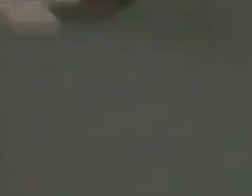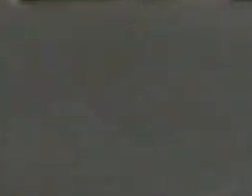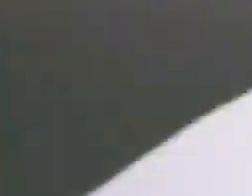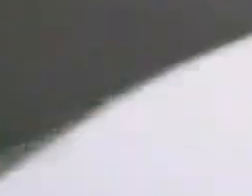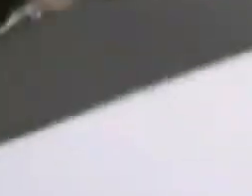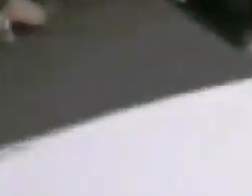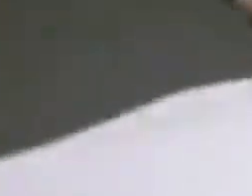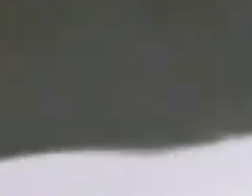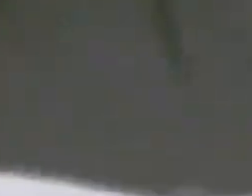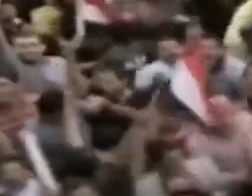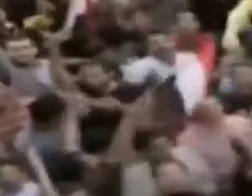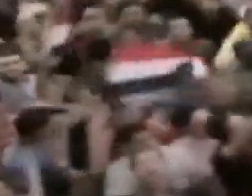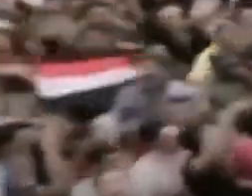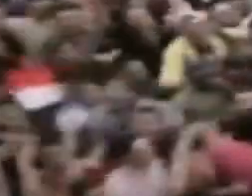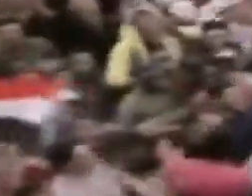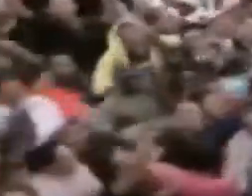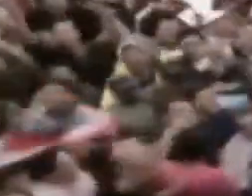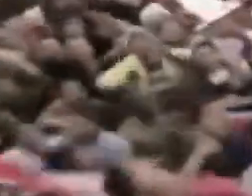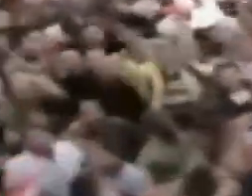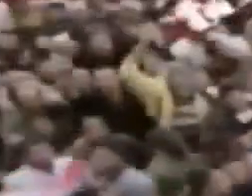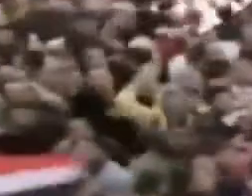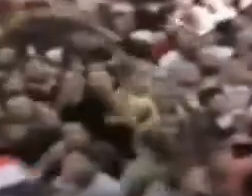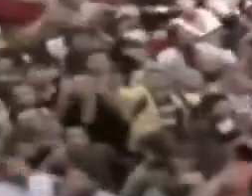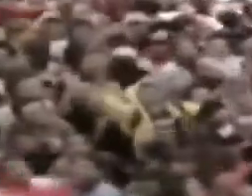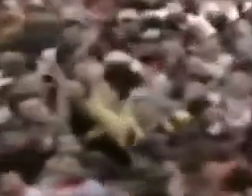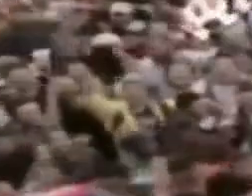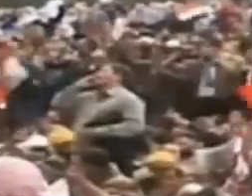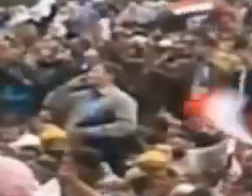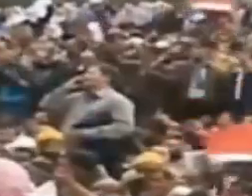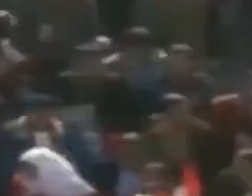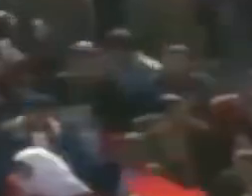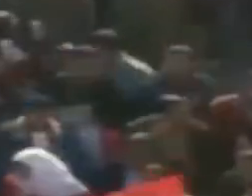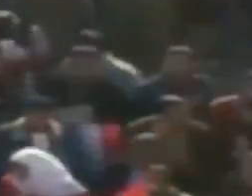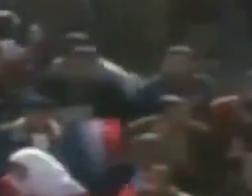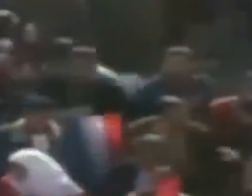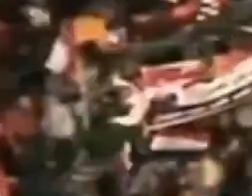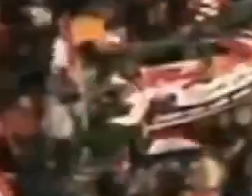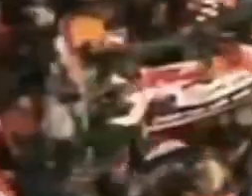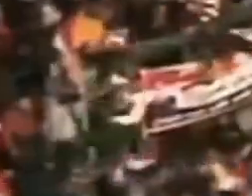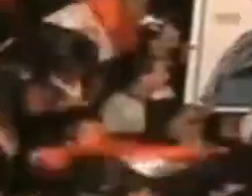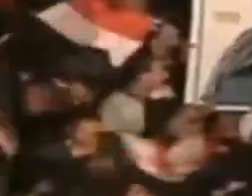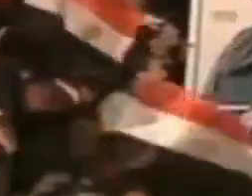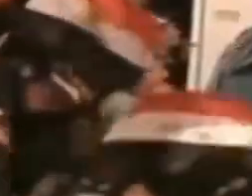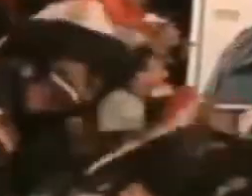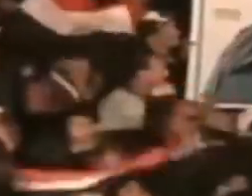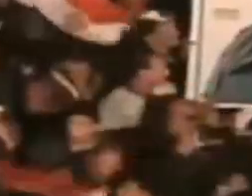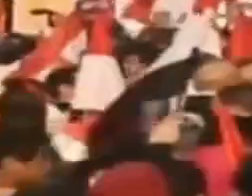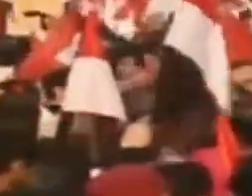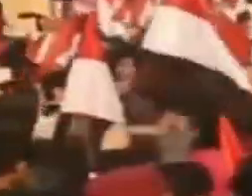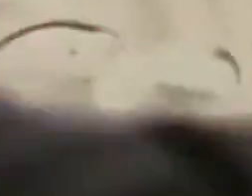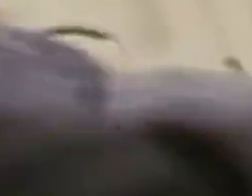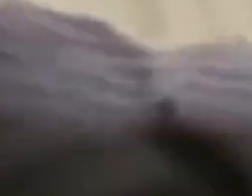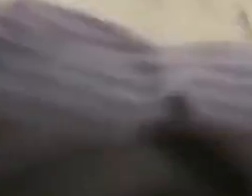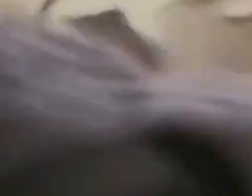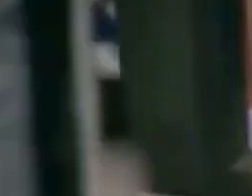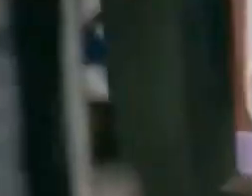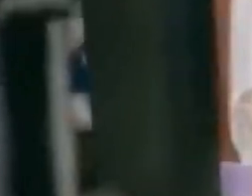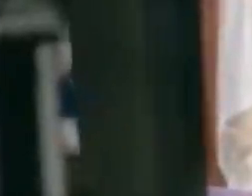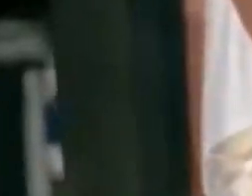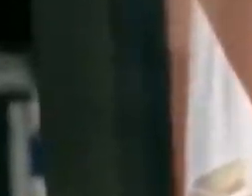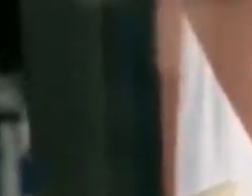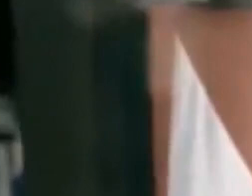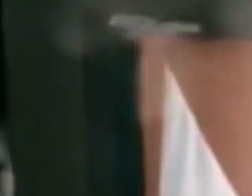شرف عظيم أن أتولى رئاسة مصر. مصر التاريخ والحضارة العظيمة،